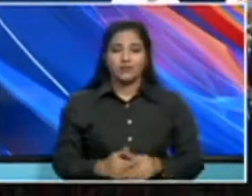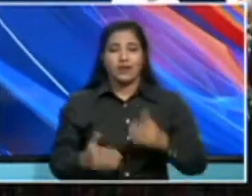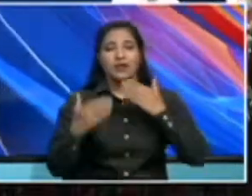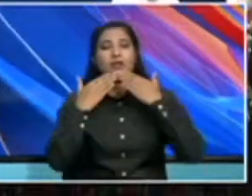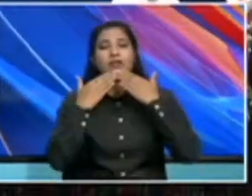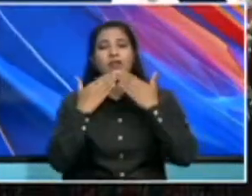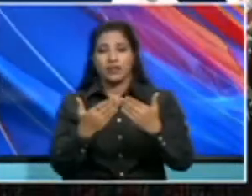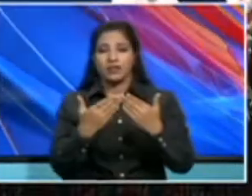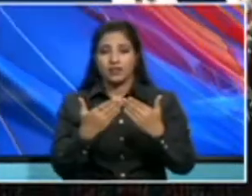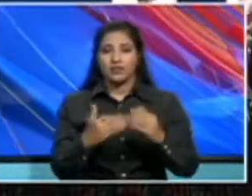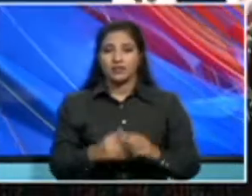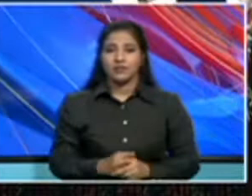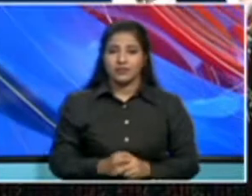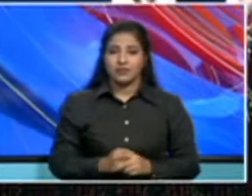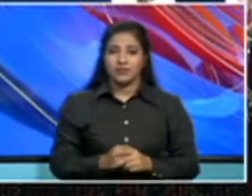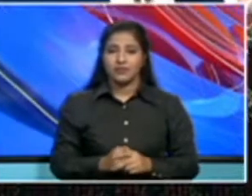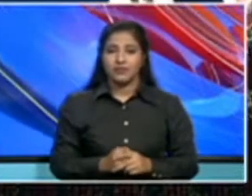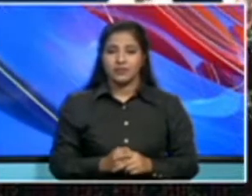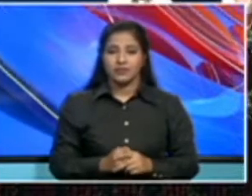धन्यवाद।